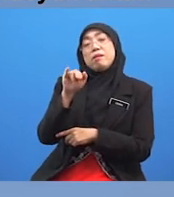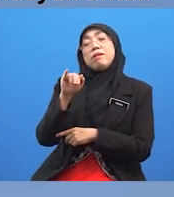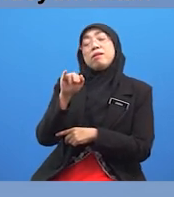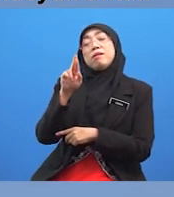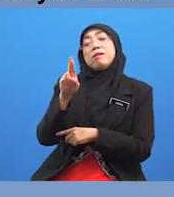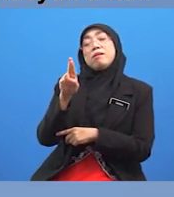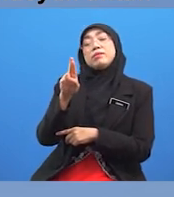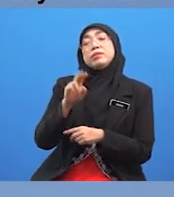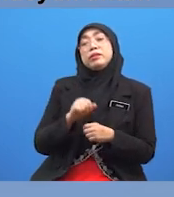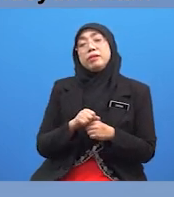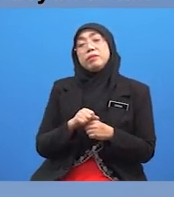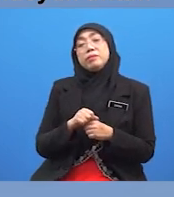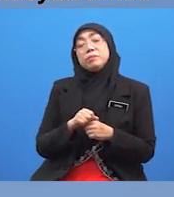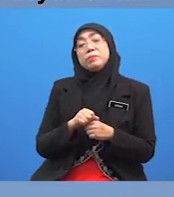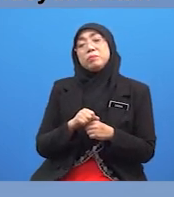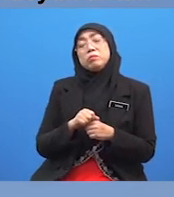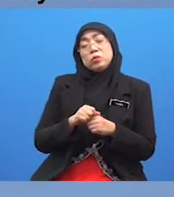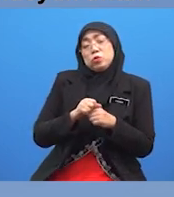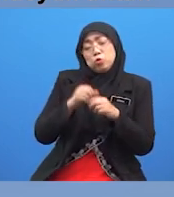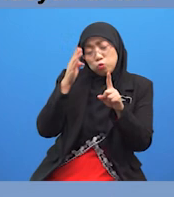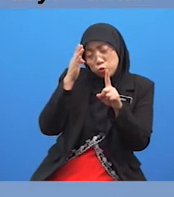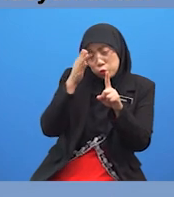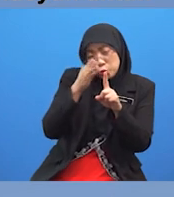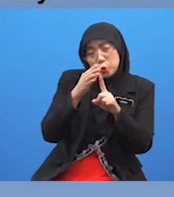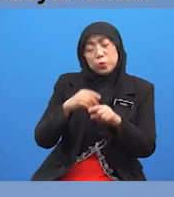mendapat petunjuk serta hidayahnya.